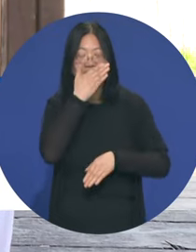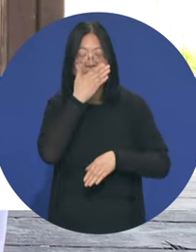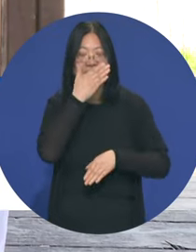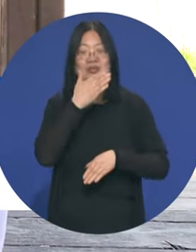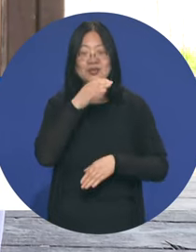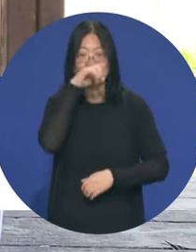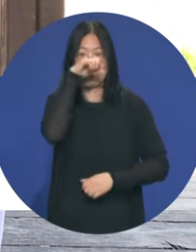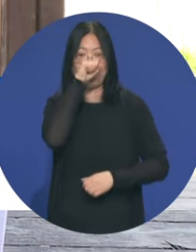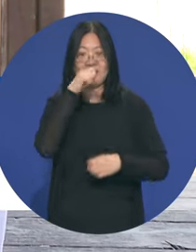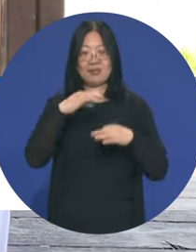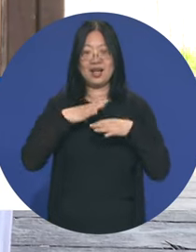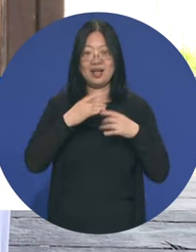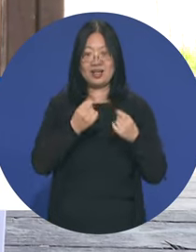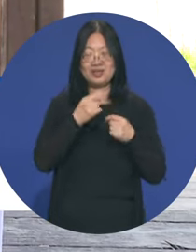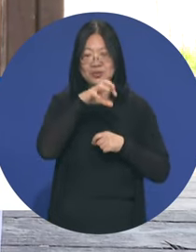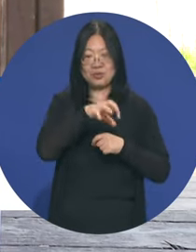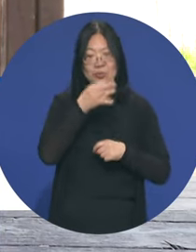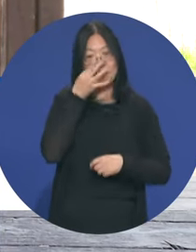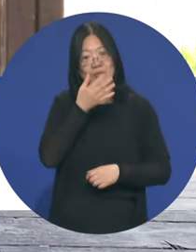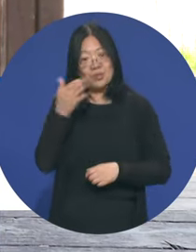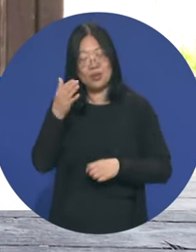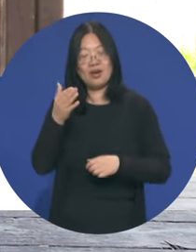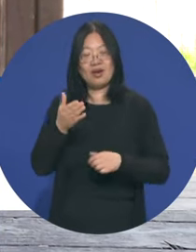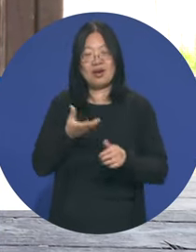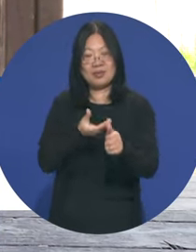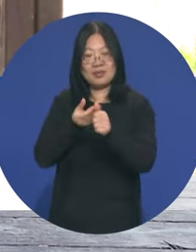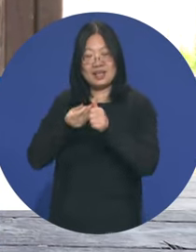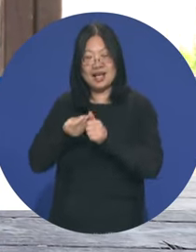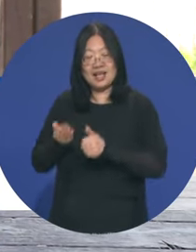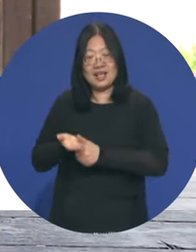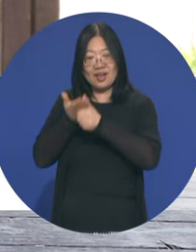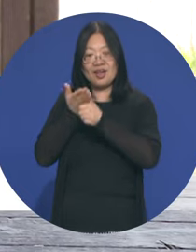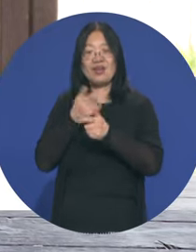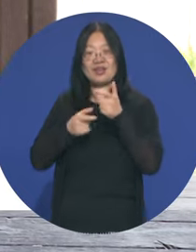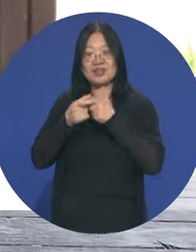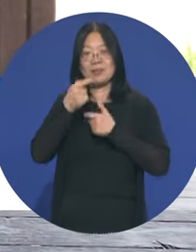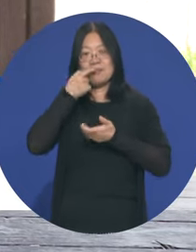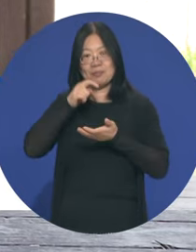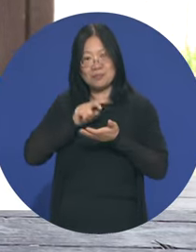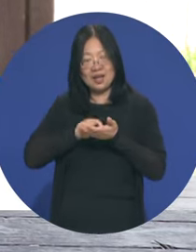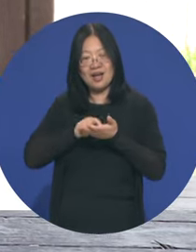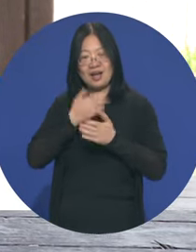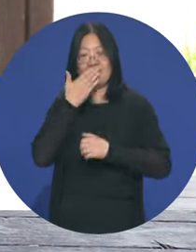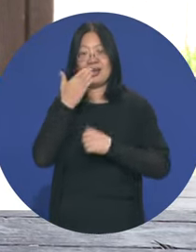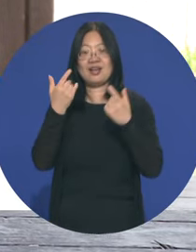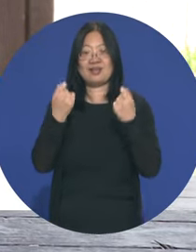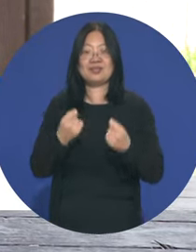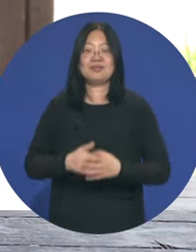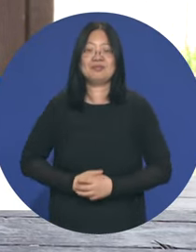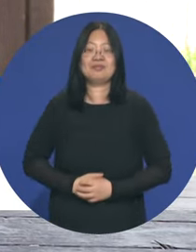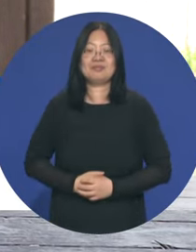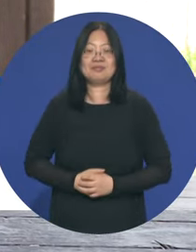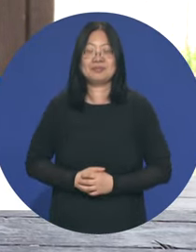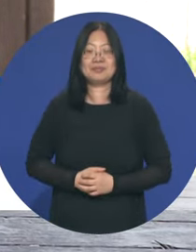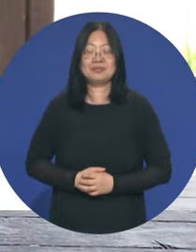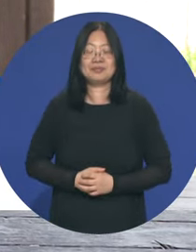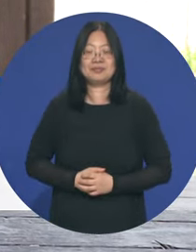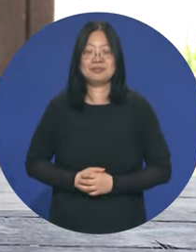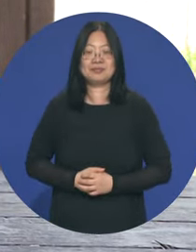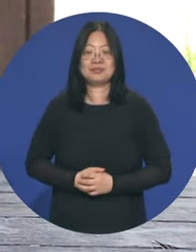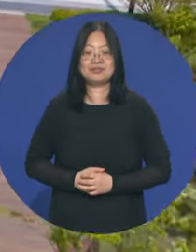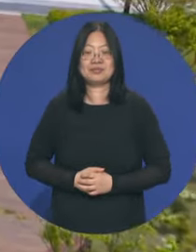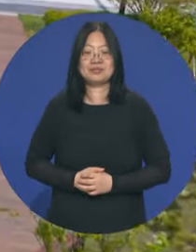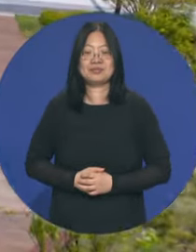놀라가지고 그런 데를 보여주면 사람들이 입양하는 거에 있어서 좀더더 다가갈 수 있지 않을까 생각하고